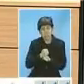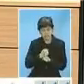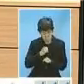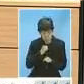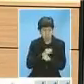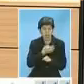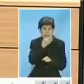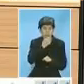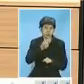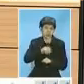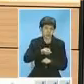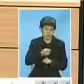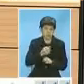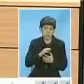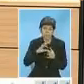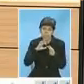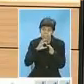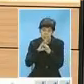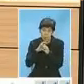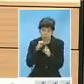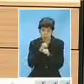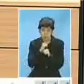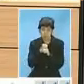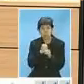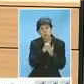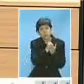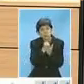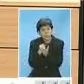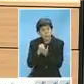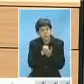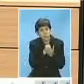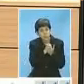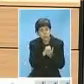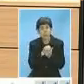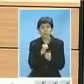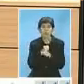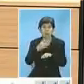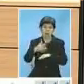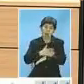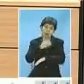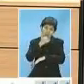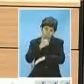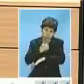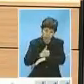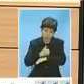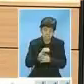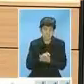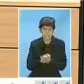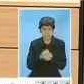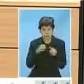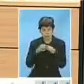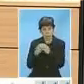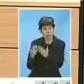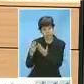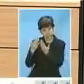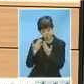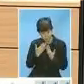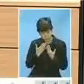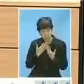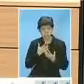ครับแต่ว่าความในคดีการกุศลคดีการเมืองที่พรรคมอบหมาย